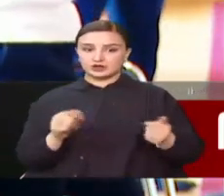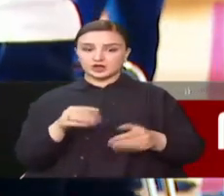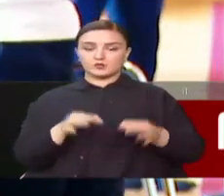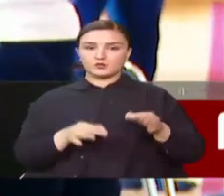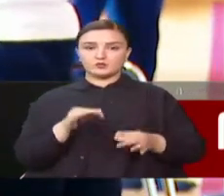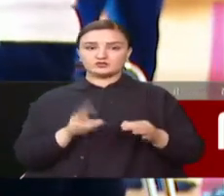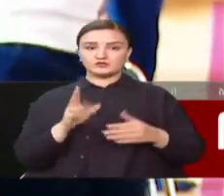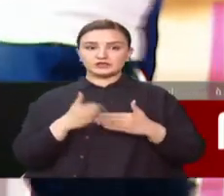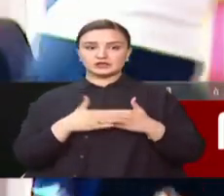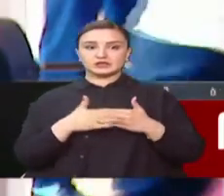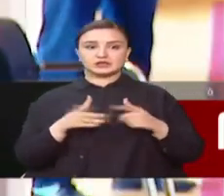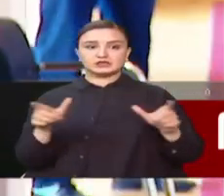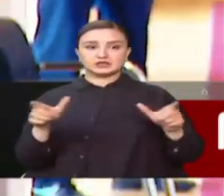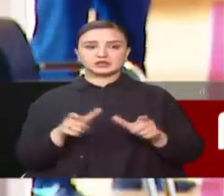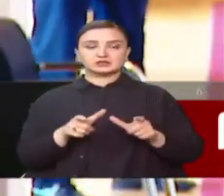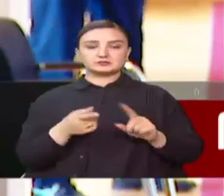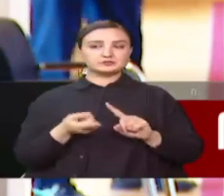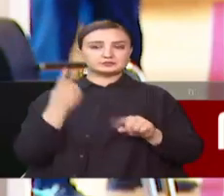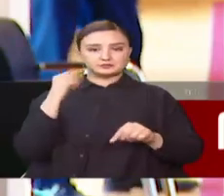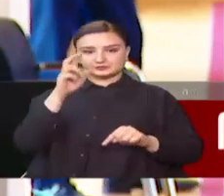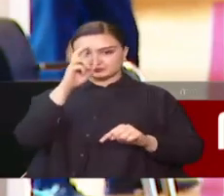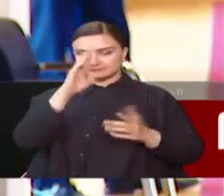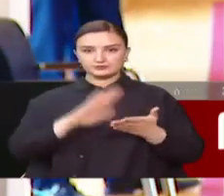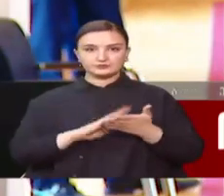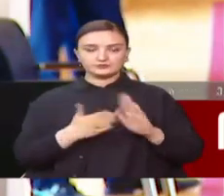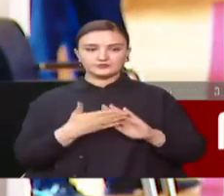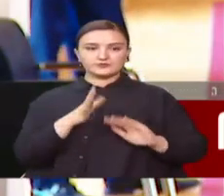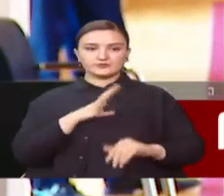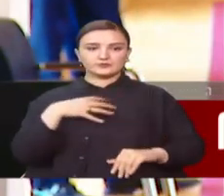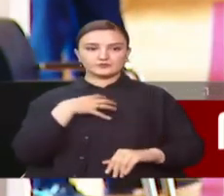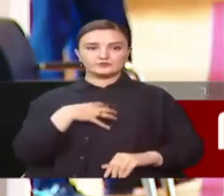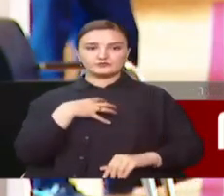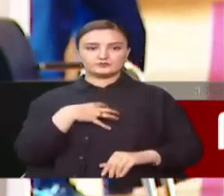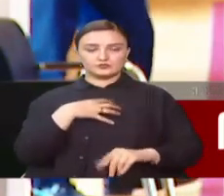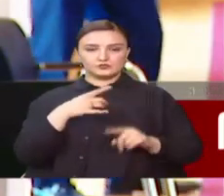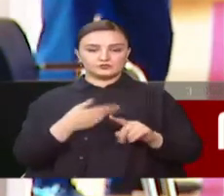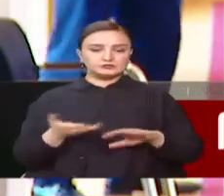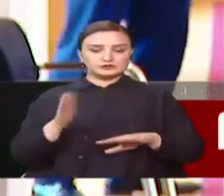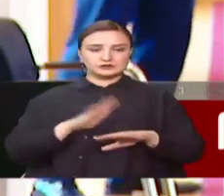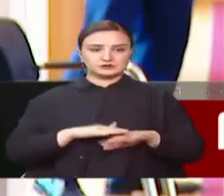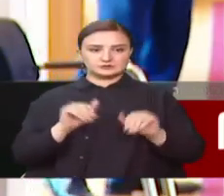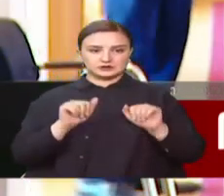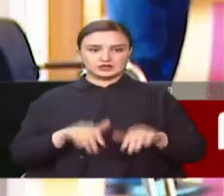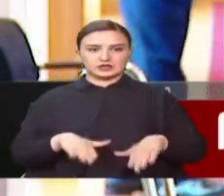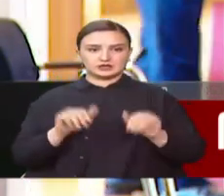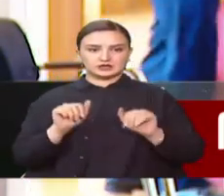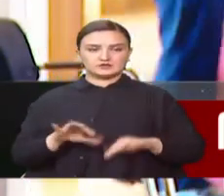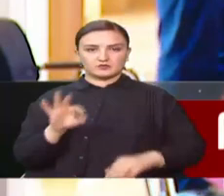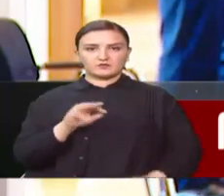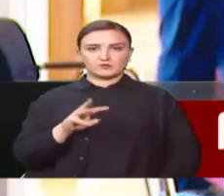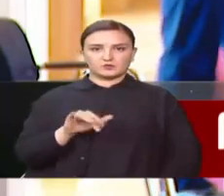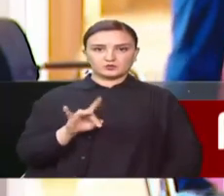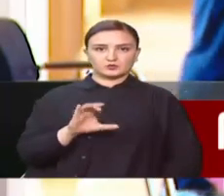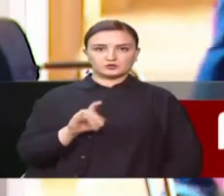мусамартлеби, мистер санкций, ден дрес, инахери суплебис пиробебши, и габден залиан нишнолованда, залиан зимега, да схотелебебси, гибе, мурусице,